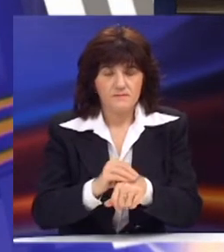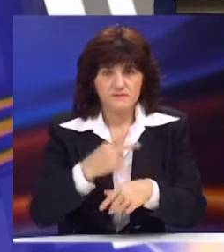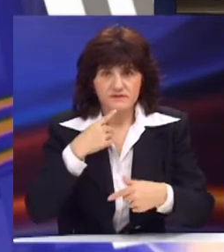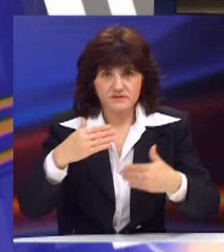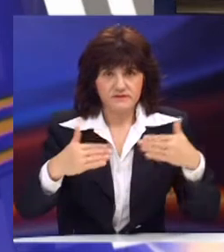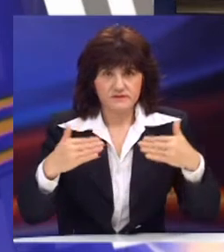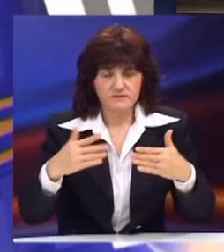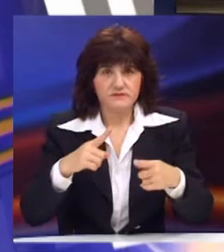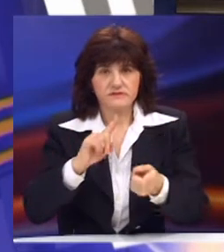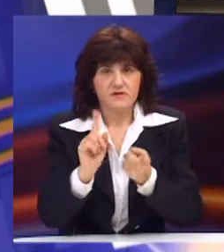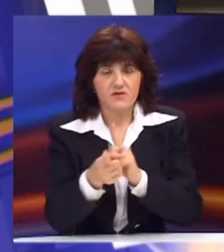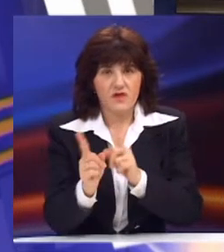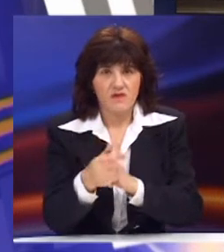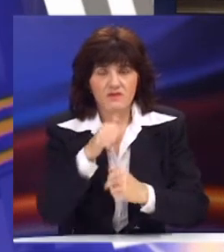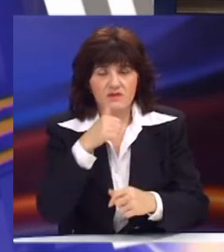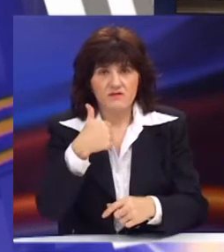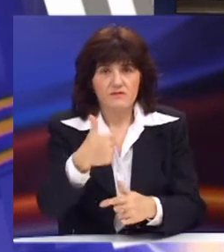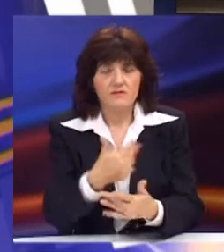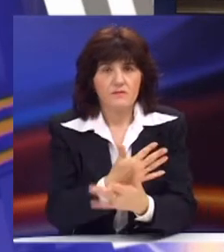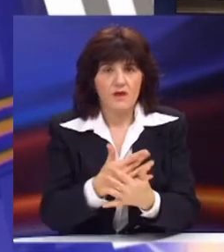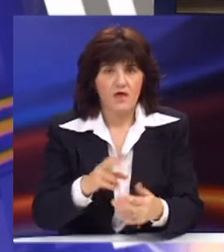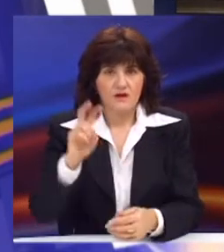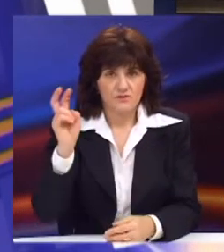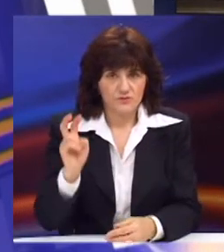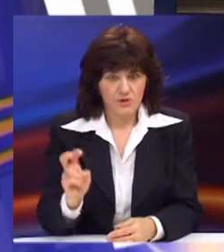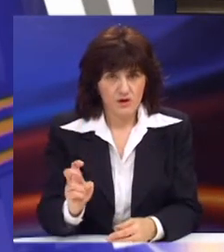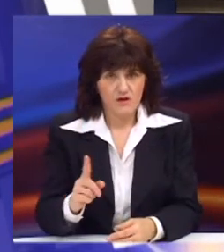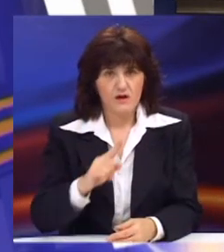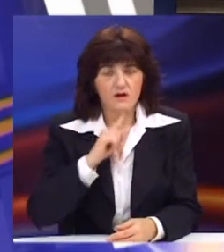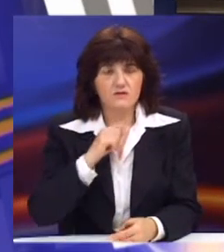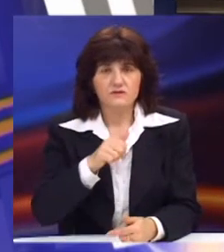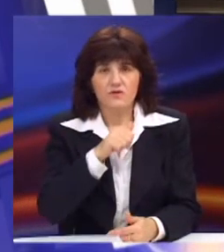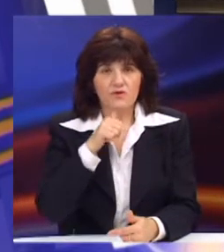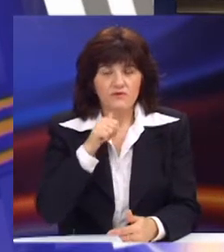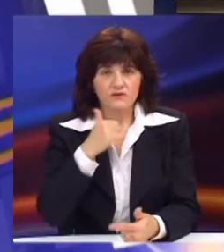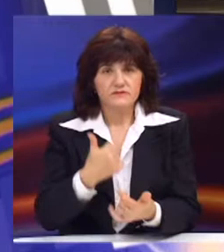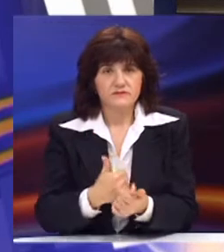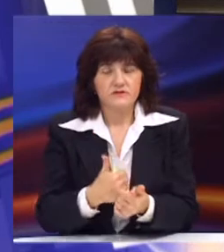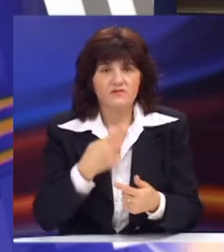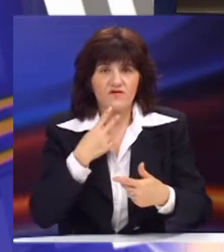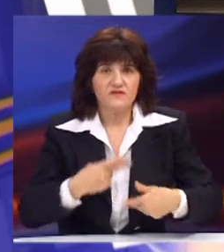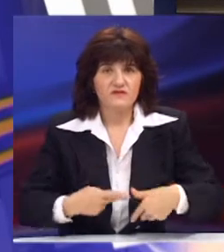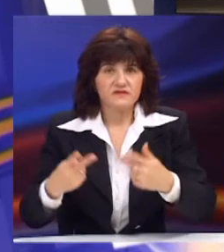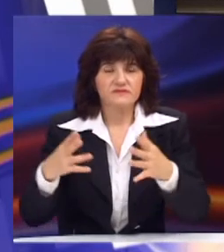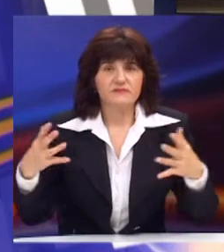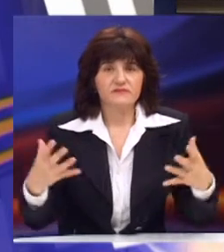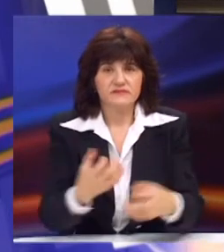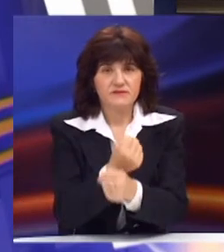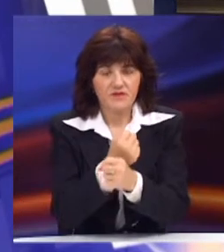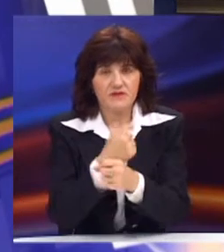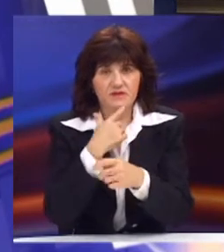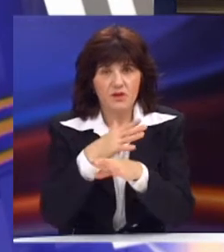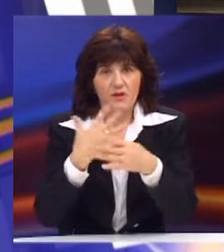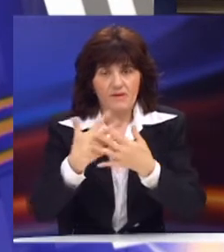razmene sa inostranstvom premašio je 1 milijardu dolara. Privreda regiona je u suficitu, a upravo je izvoz bio spas